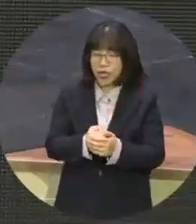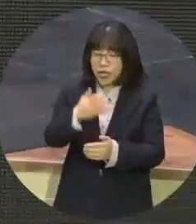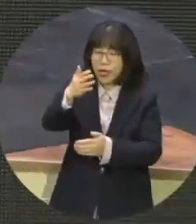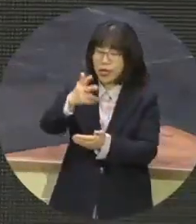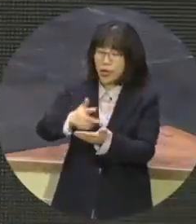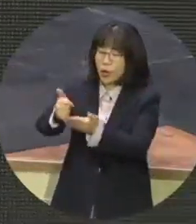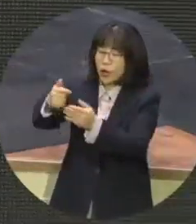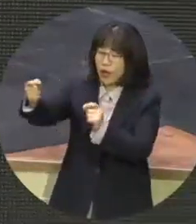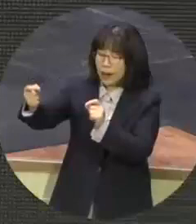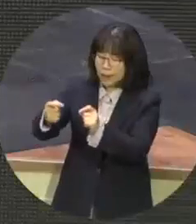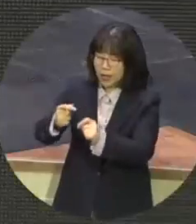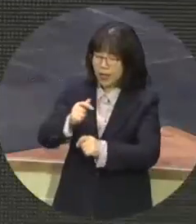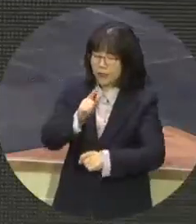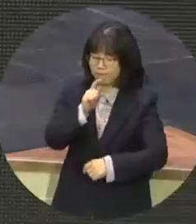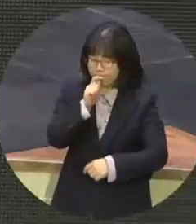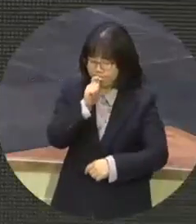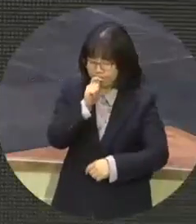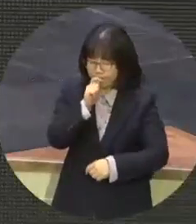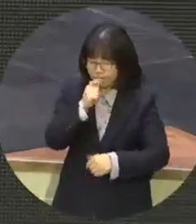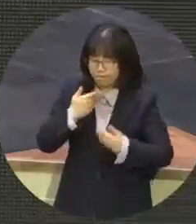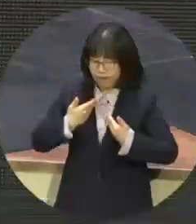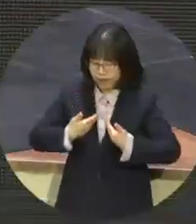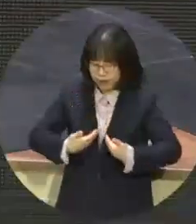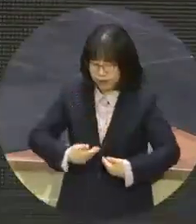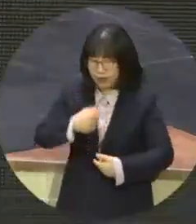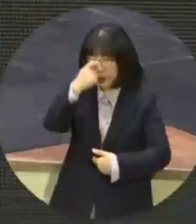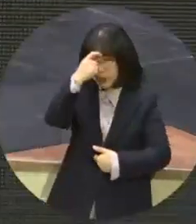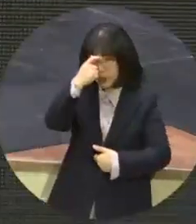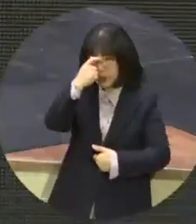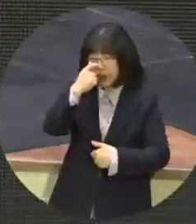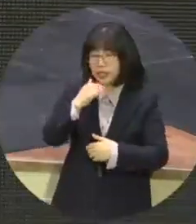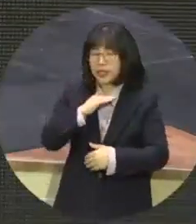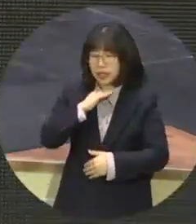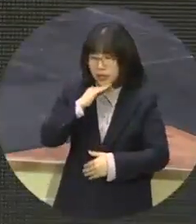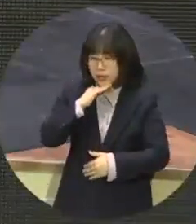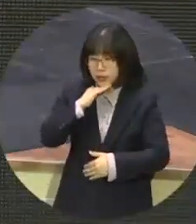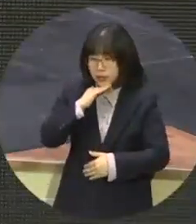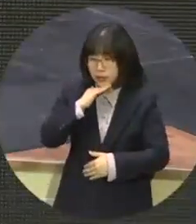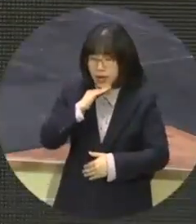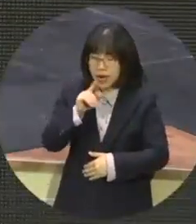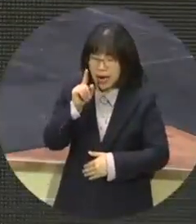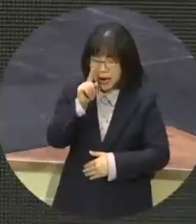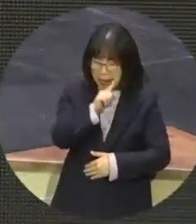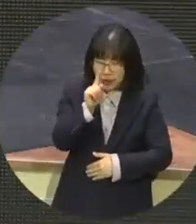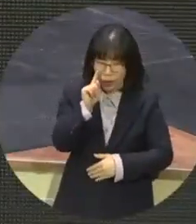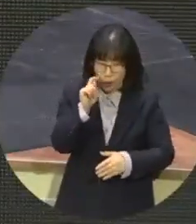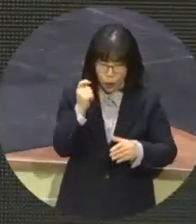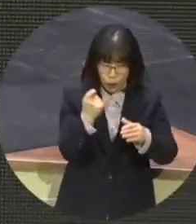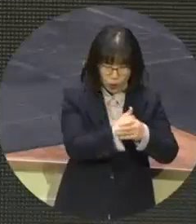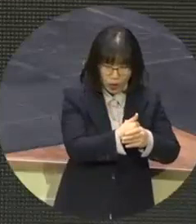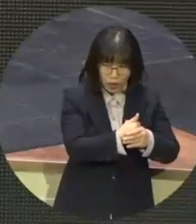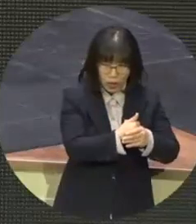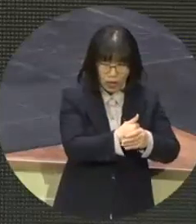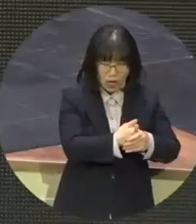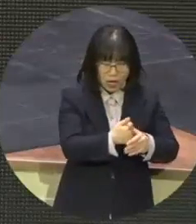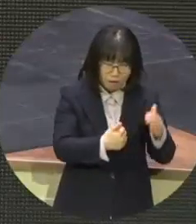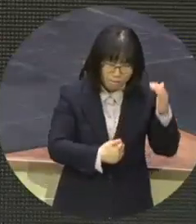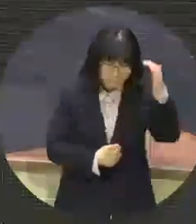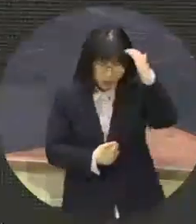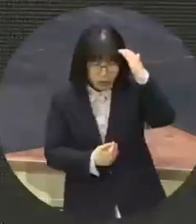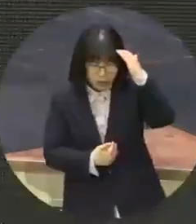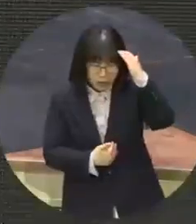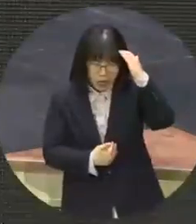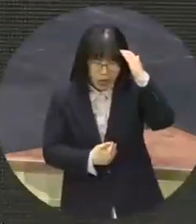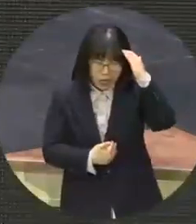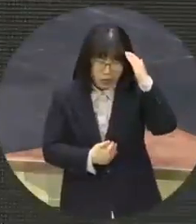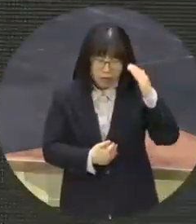잠잠하고 참고 기다리라. 자기 길이 형통하며 악한 꾀를 이루는 자 때문에 불평하지 말지어다.